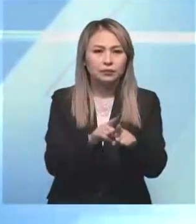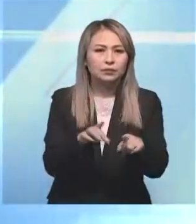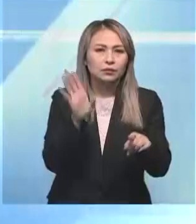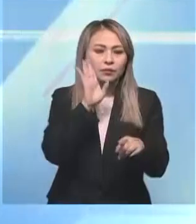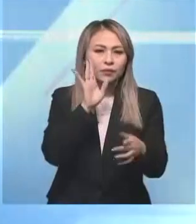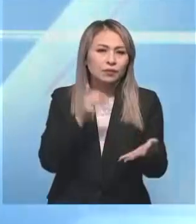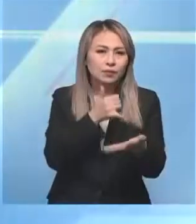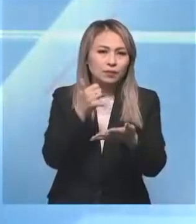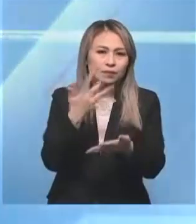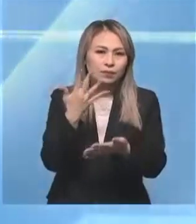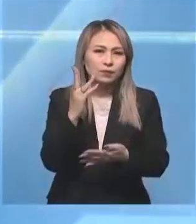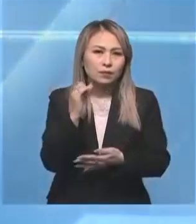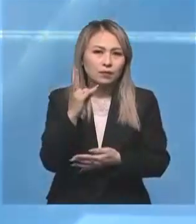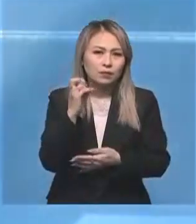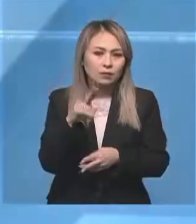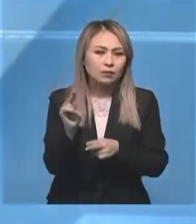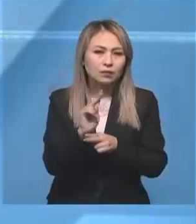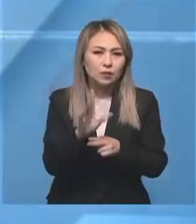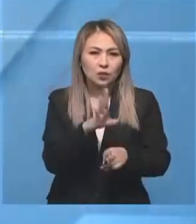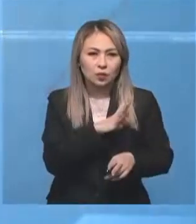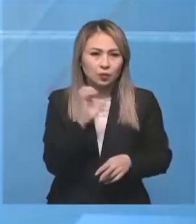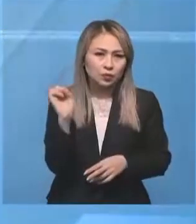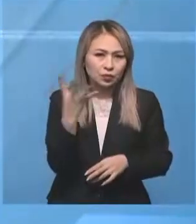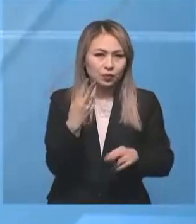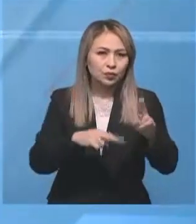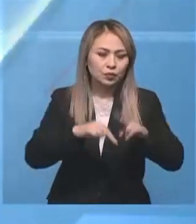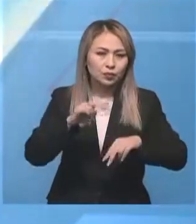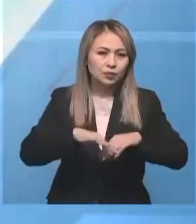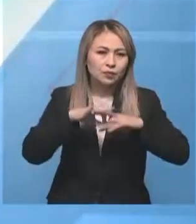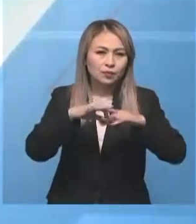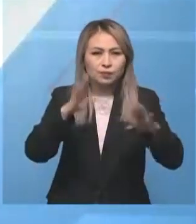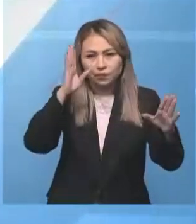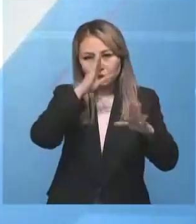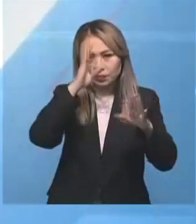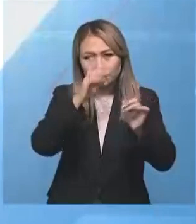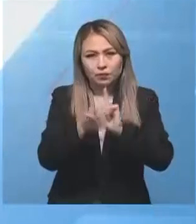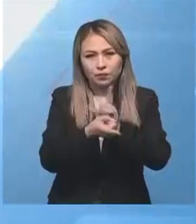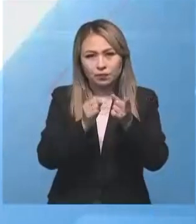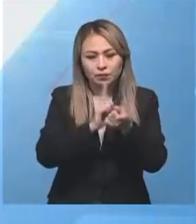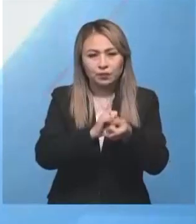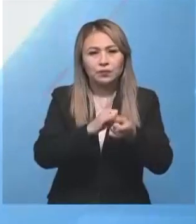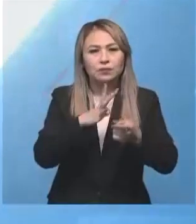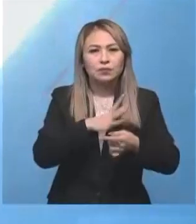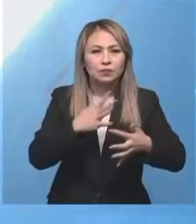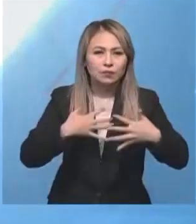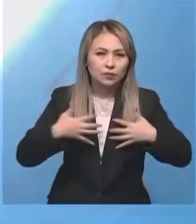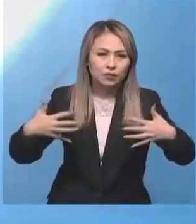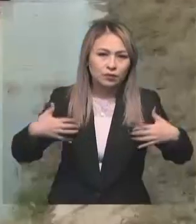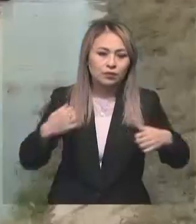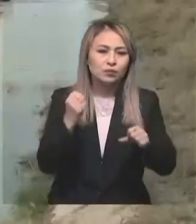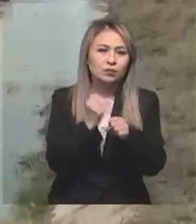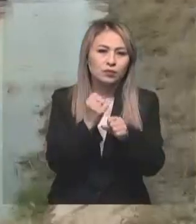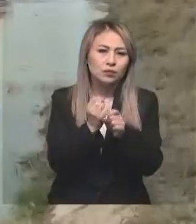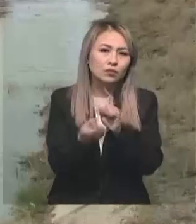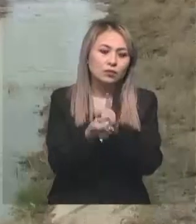алқаптарды суаруға арналған 5 канал жөнделді. Тағы 4-өнің құрылысы жүріп жатыр. Климаты қатал өңірде егін бен мал шаруашылығы